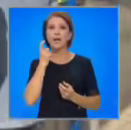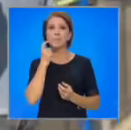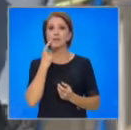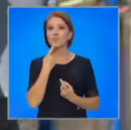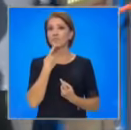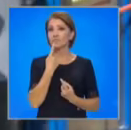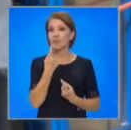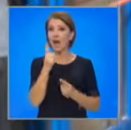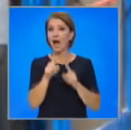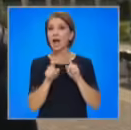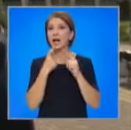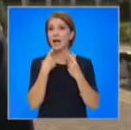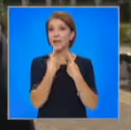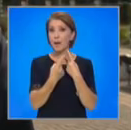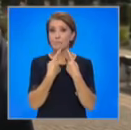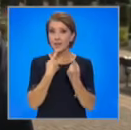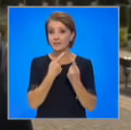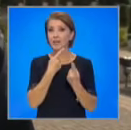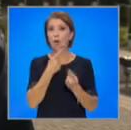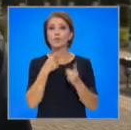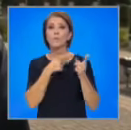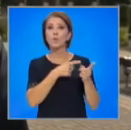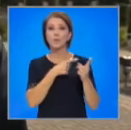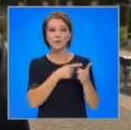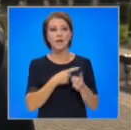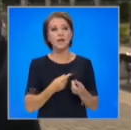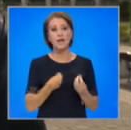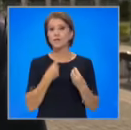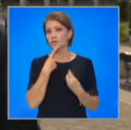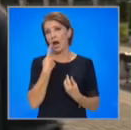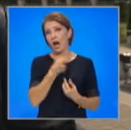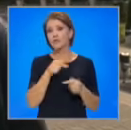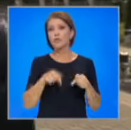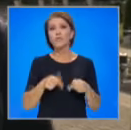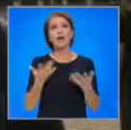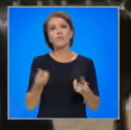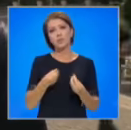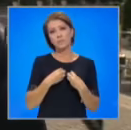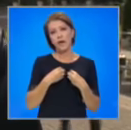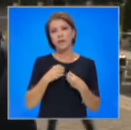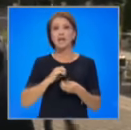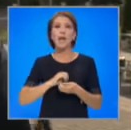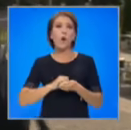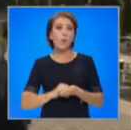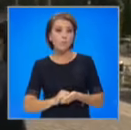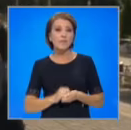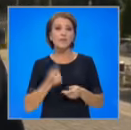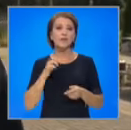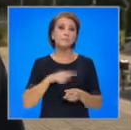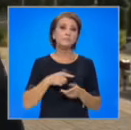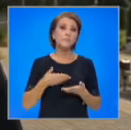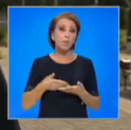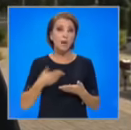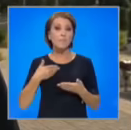прокуратурата. Ще кажем каквото са ни казали клубовете и оттам нататък вече си зависи от хората,